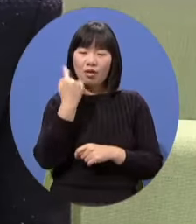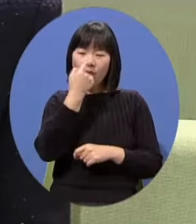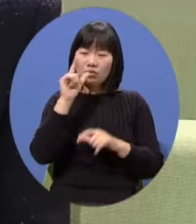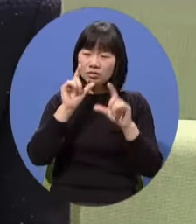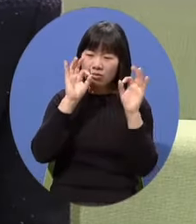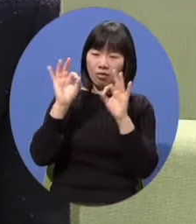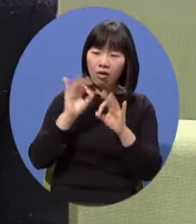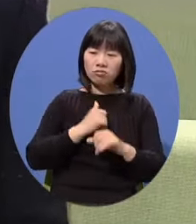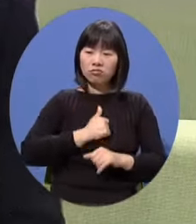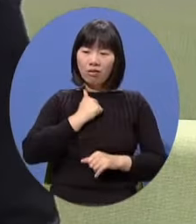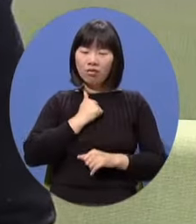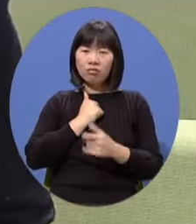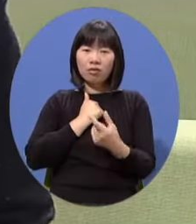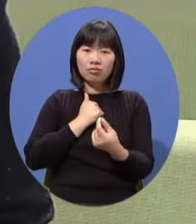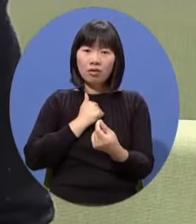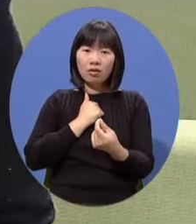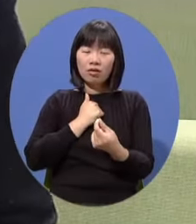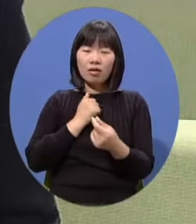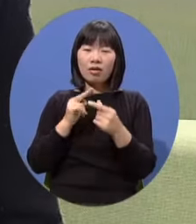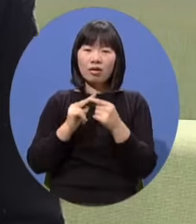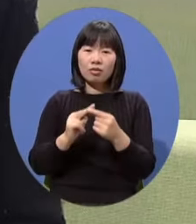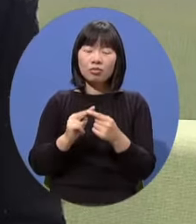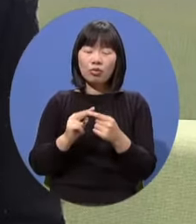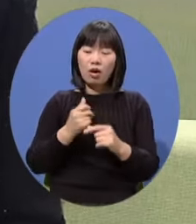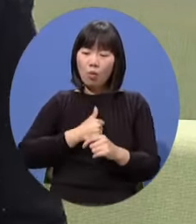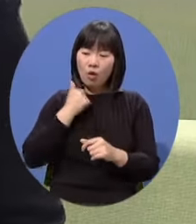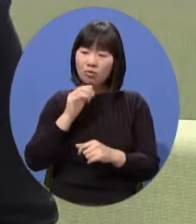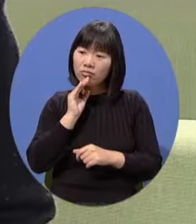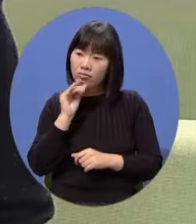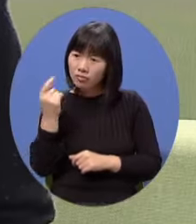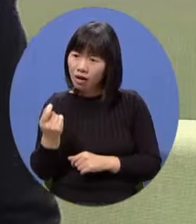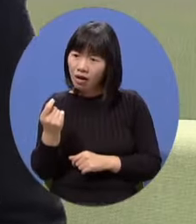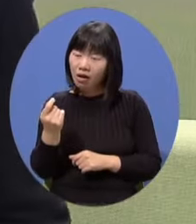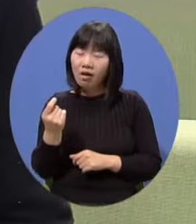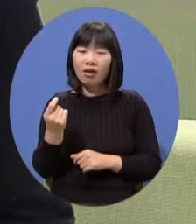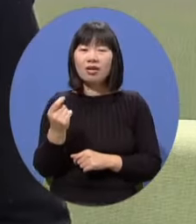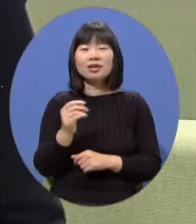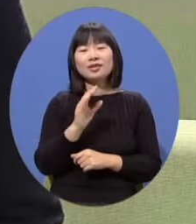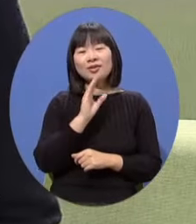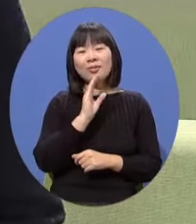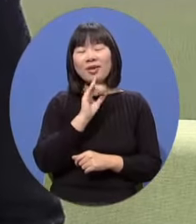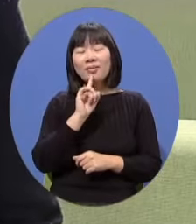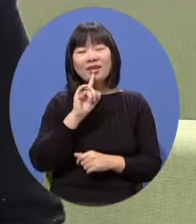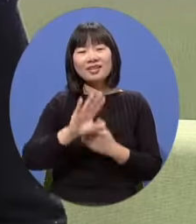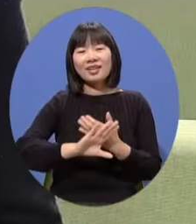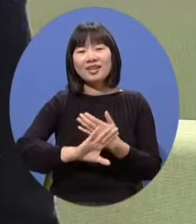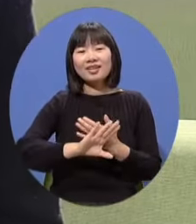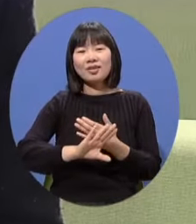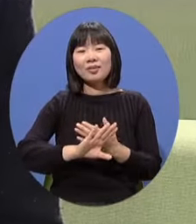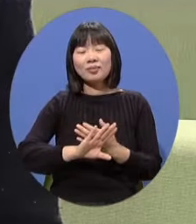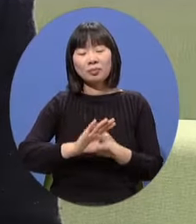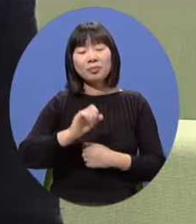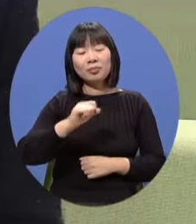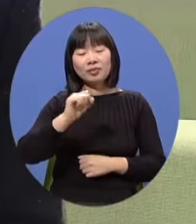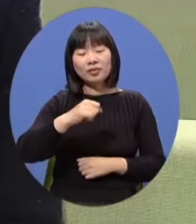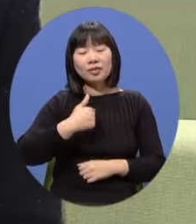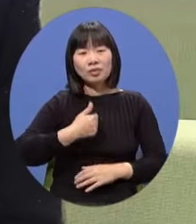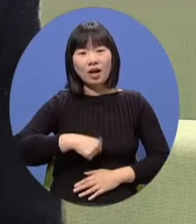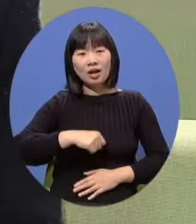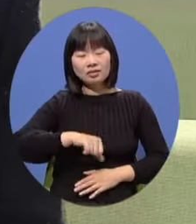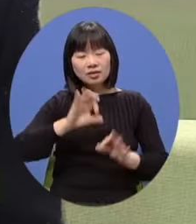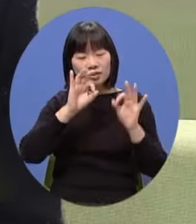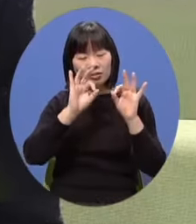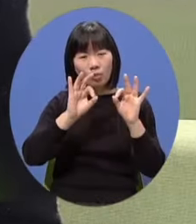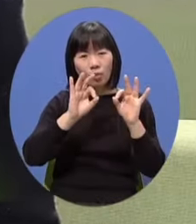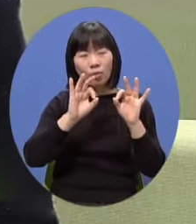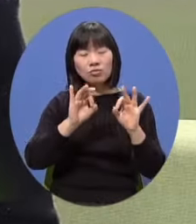보니까 화난 것 같네? 요거랑 너 화났냐? 이거랑 정말 얘기하기 싫겠어요. 네. 그럴 경우에는 네. 우리 아들 표정